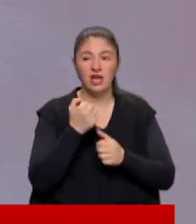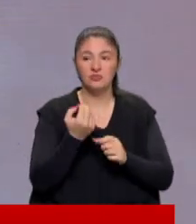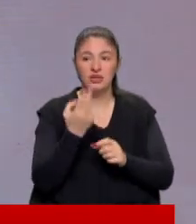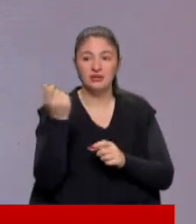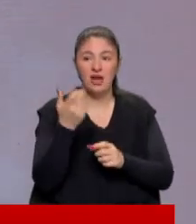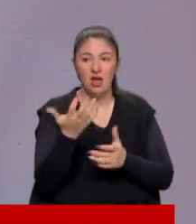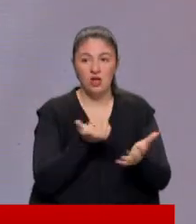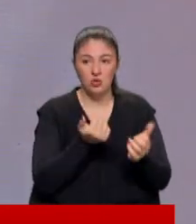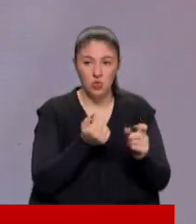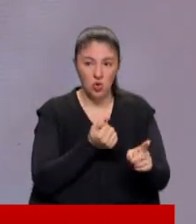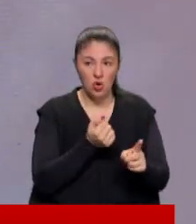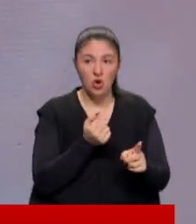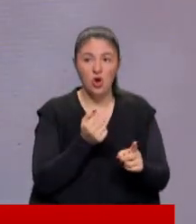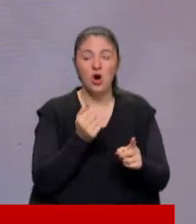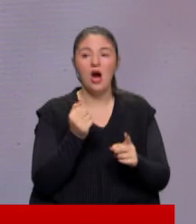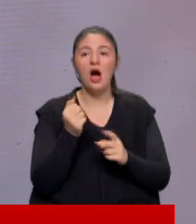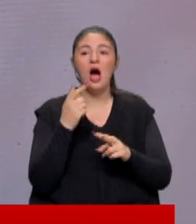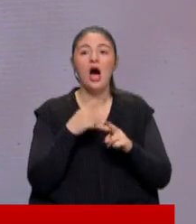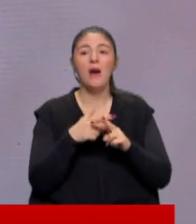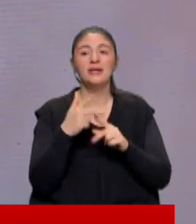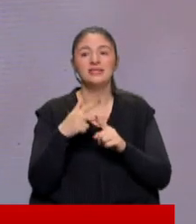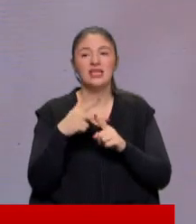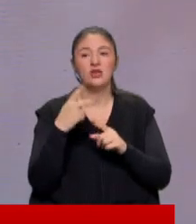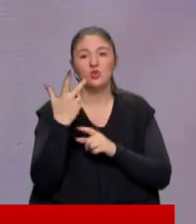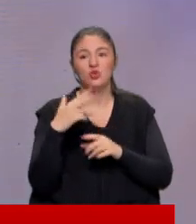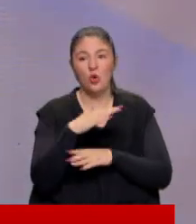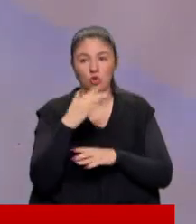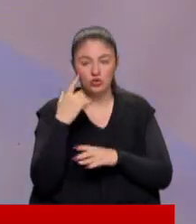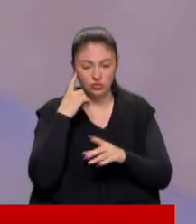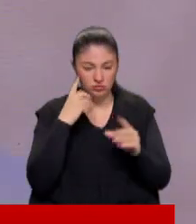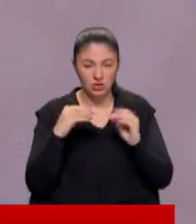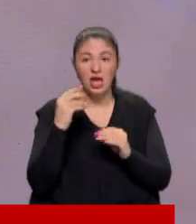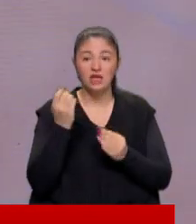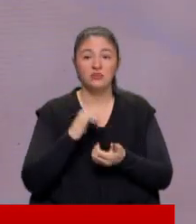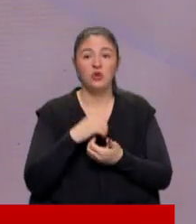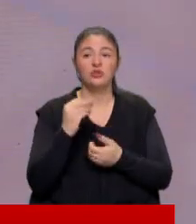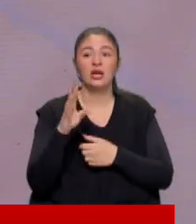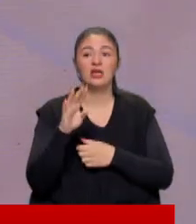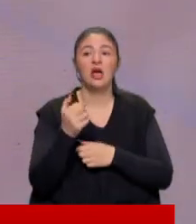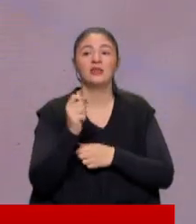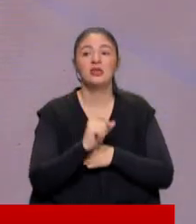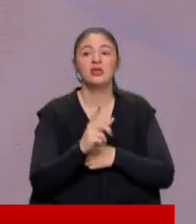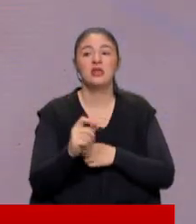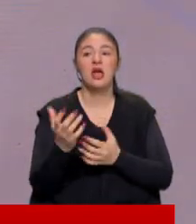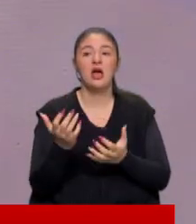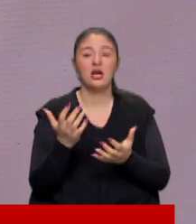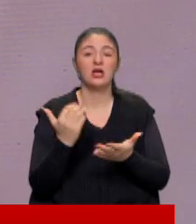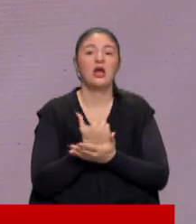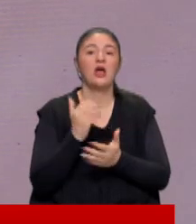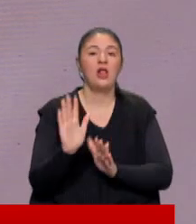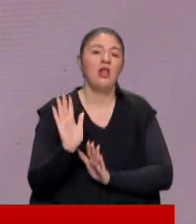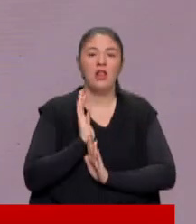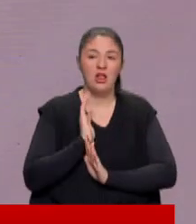il alıyor. Ahmet Zeki Üçok'un senaryosuna göre eğer işbirliği olursa 46 ilde